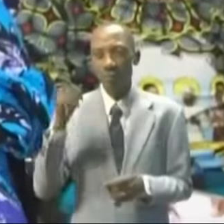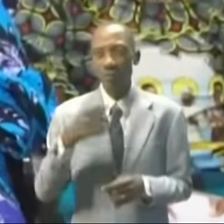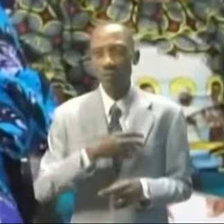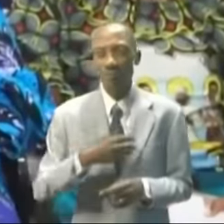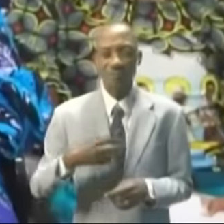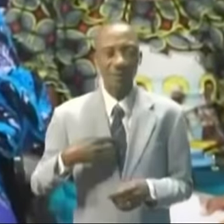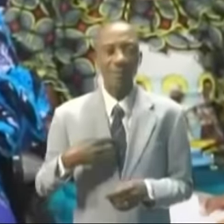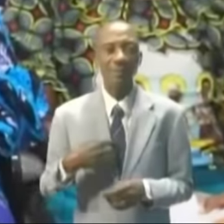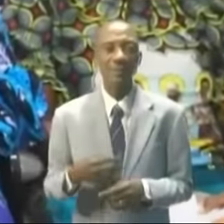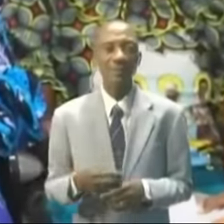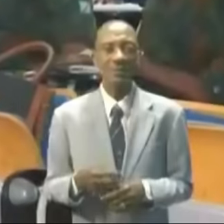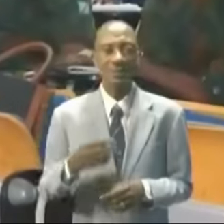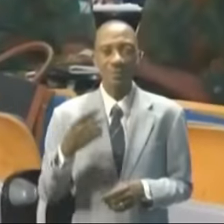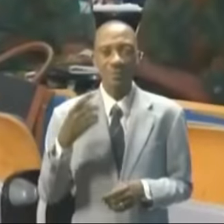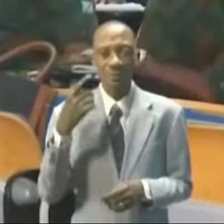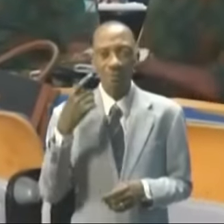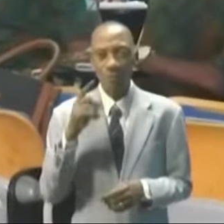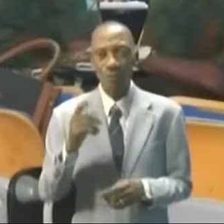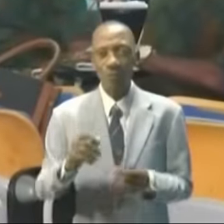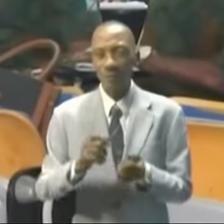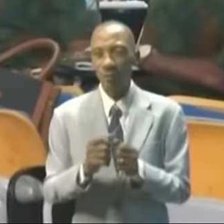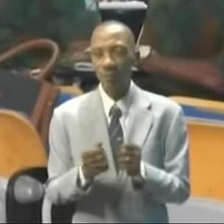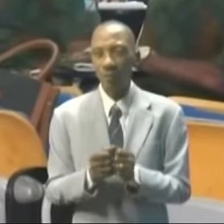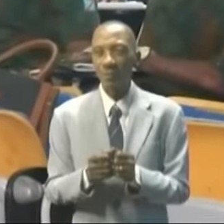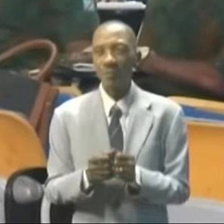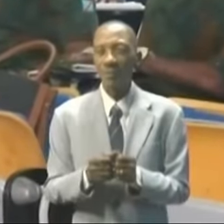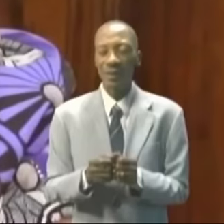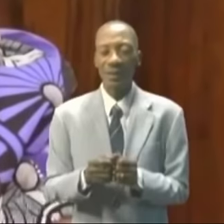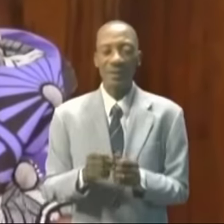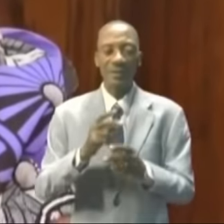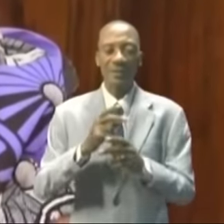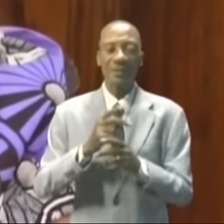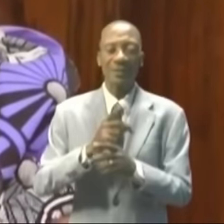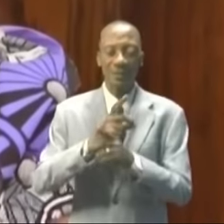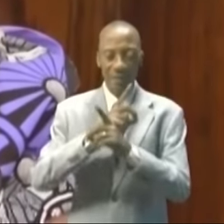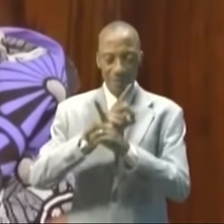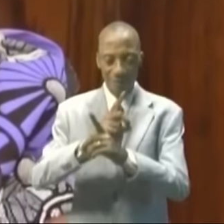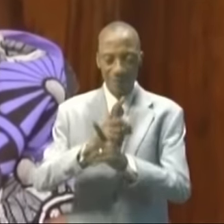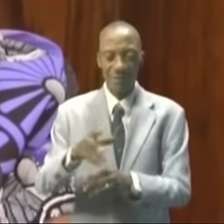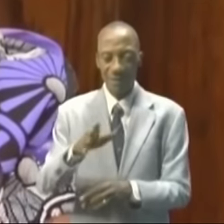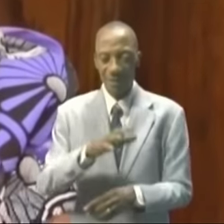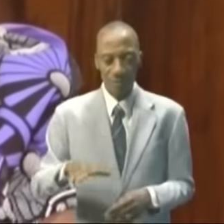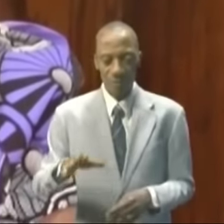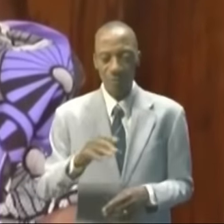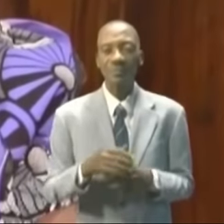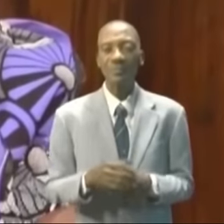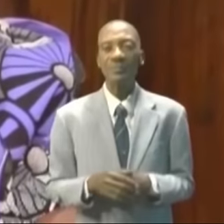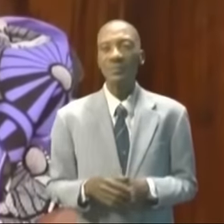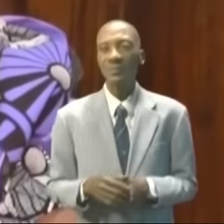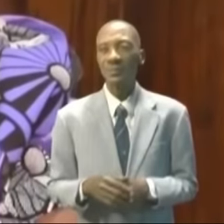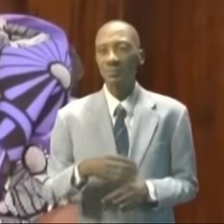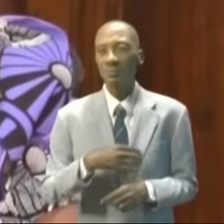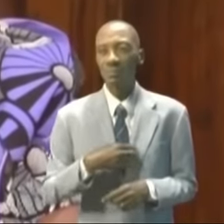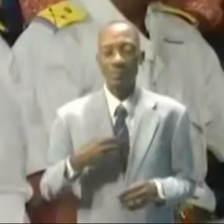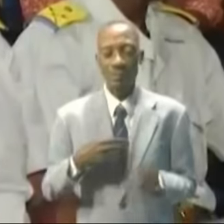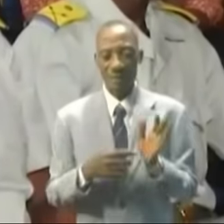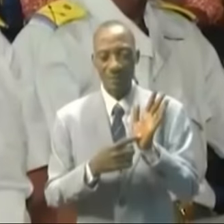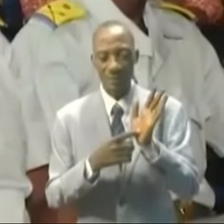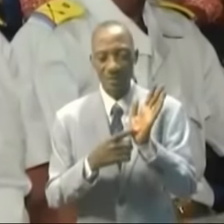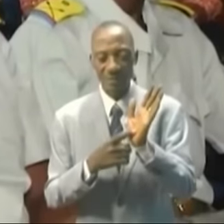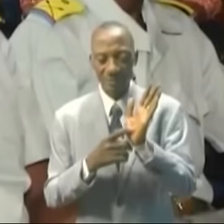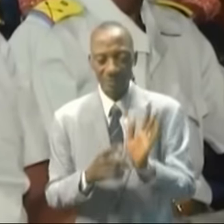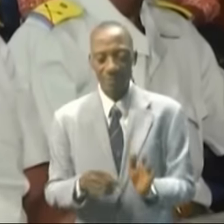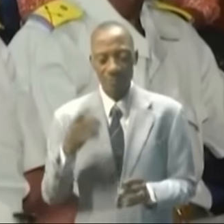secteur de la sécurité plaidoyer. Madame Florence Boloko, représentante de la ministre sortante du genre, a